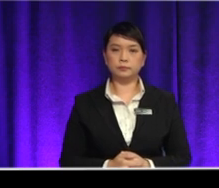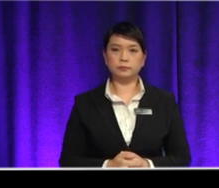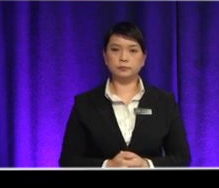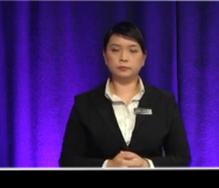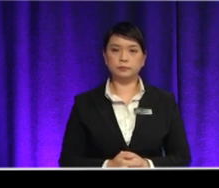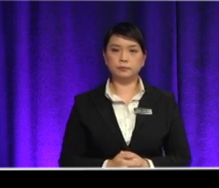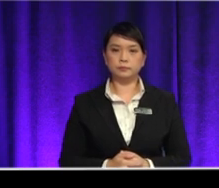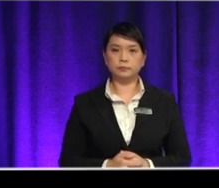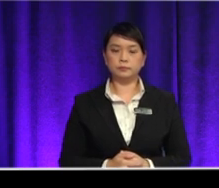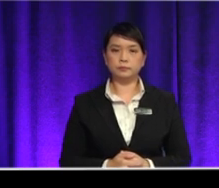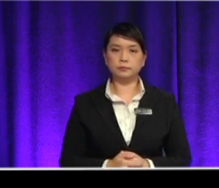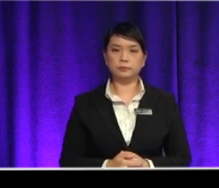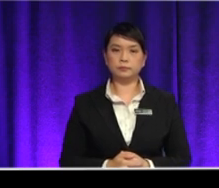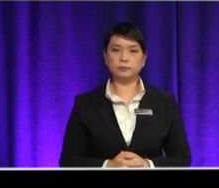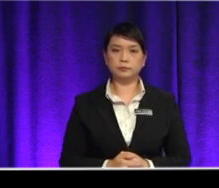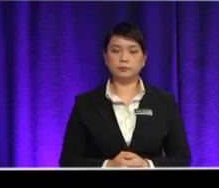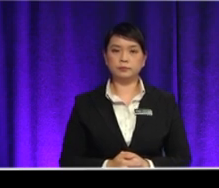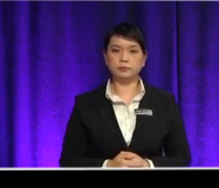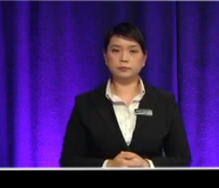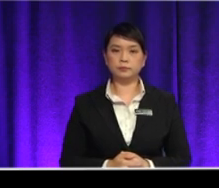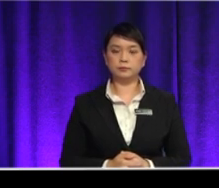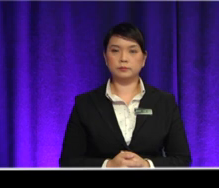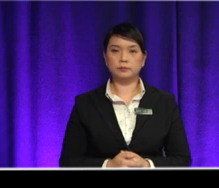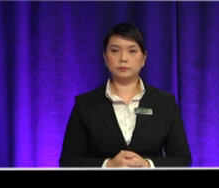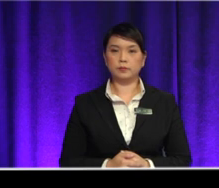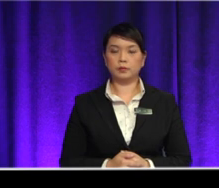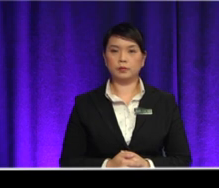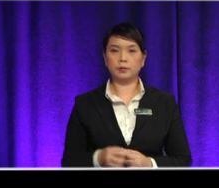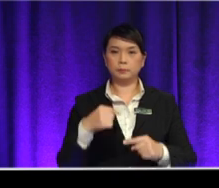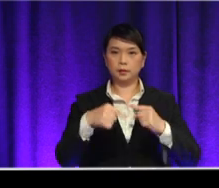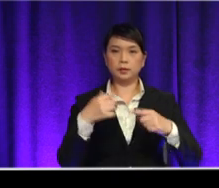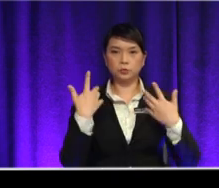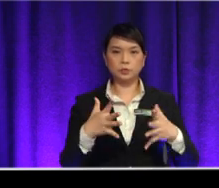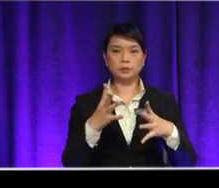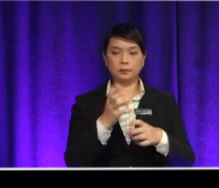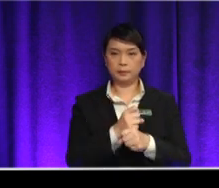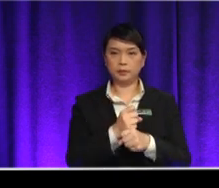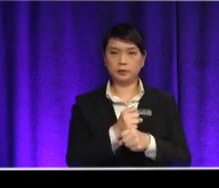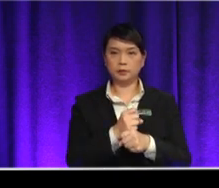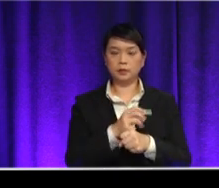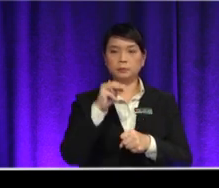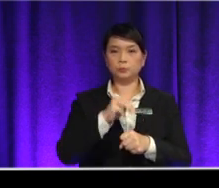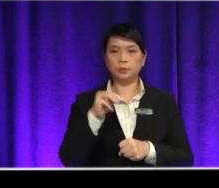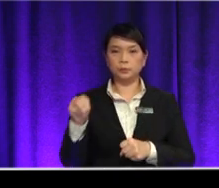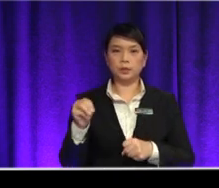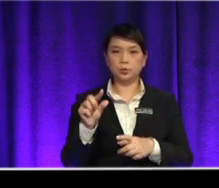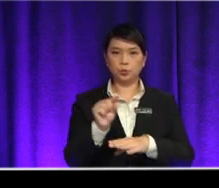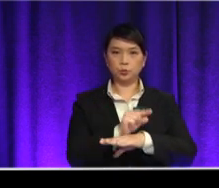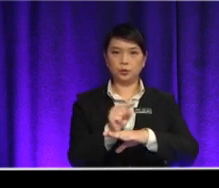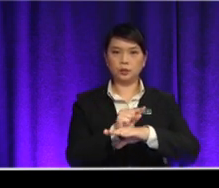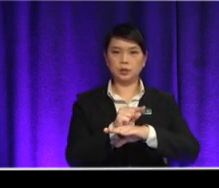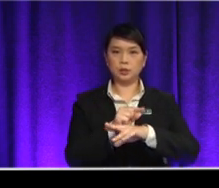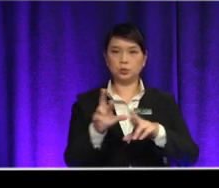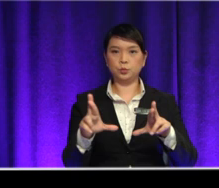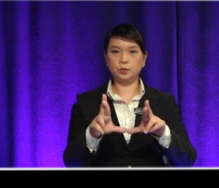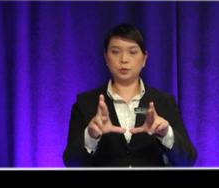5, 3, 6 dan 2. Bila dah dapat titik ini, murid guna pembaris. Tapi murid